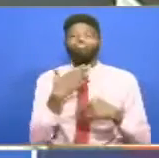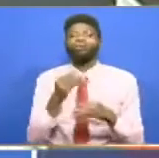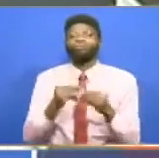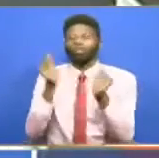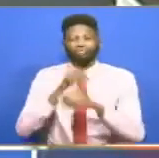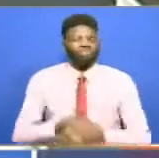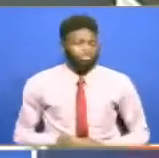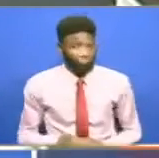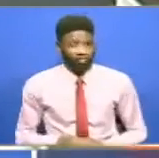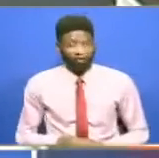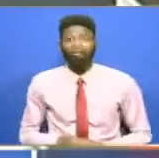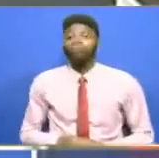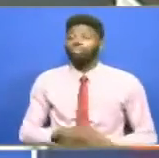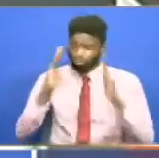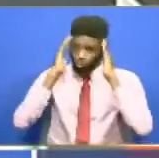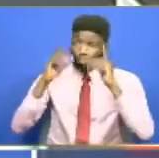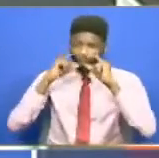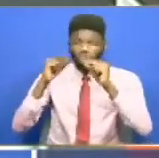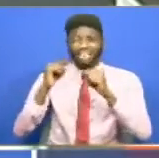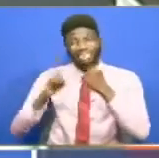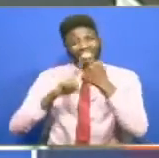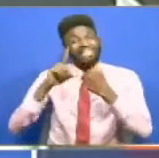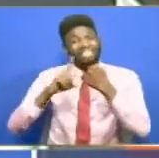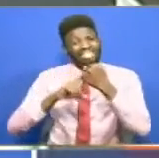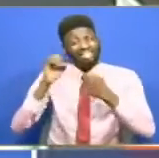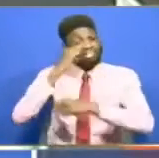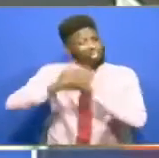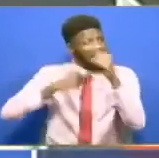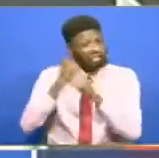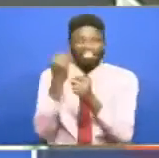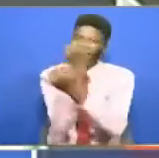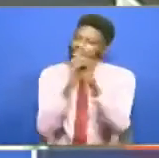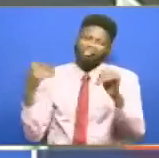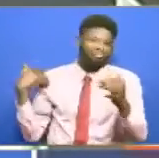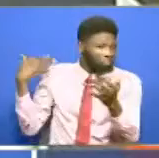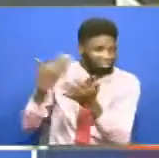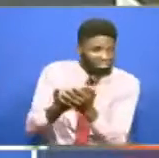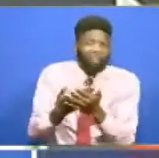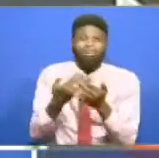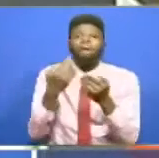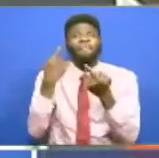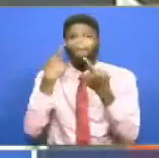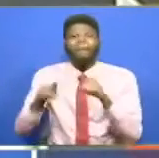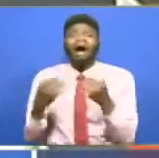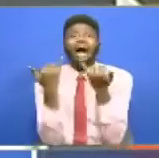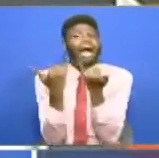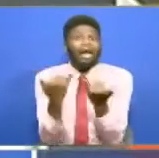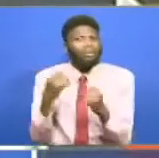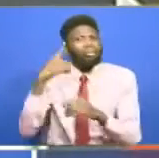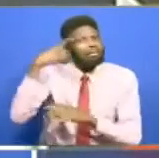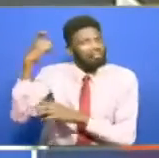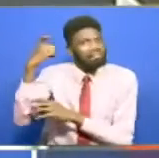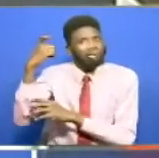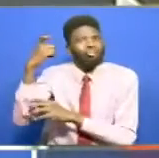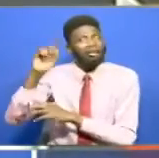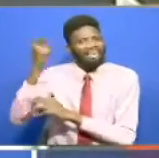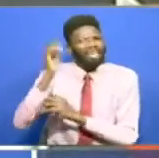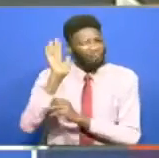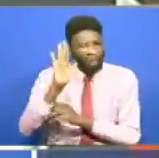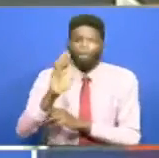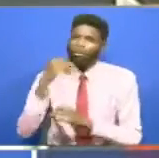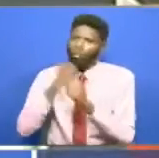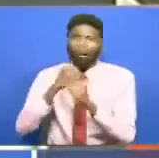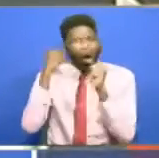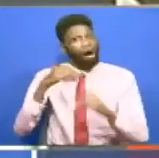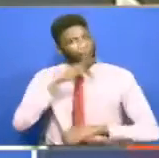60 baada ya uhuru, ndoto ya kuwa na Kenya yenye ufanisi ambapo hakuna mtu wa kuachwa nyuma, ambapo bidii ya mtu hutambuliwa